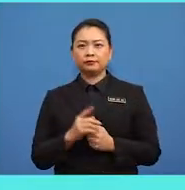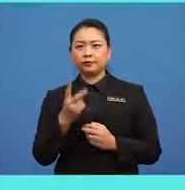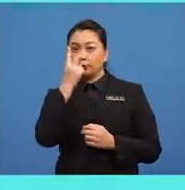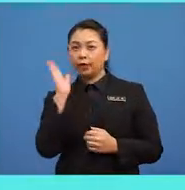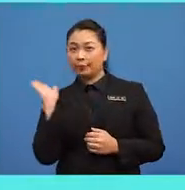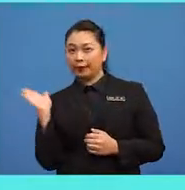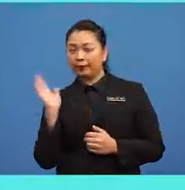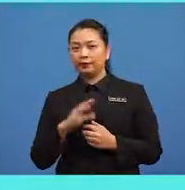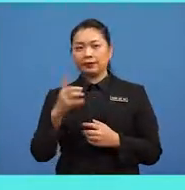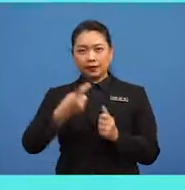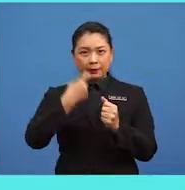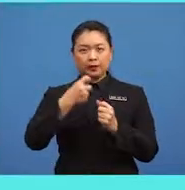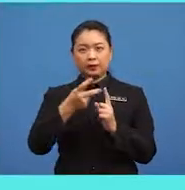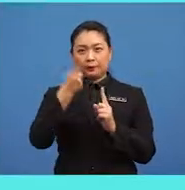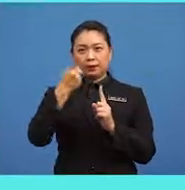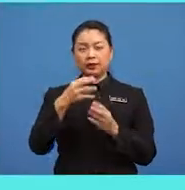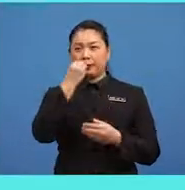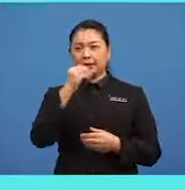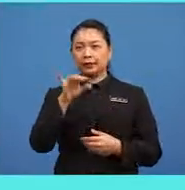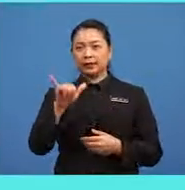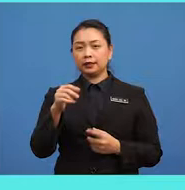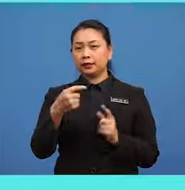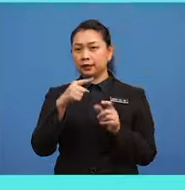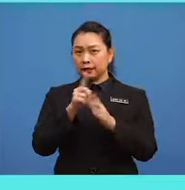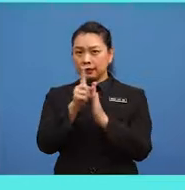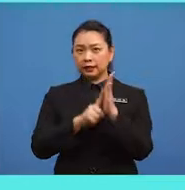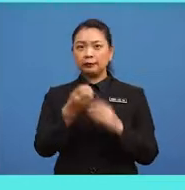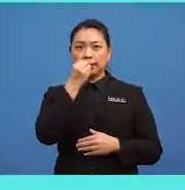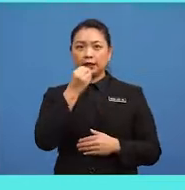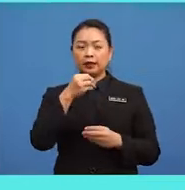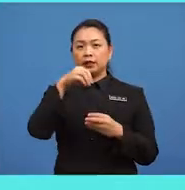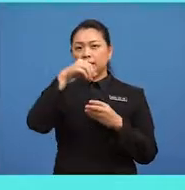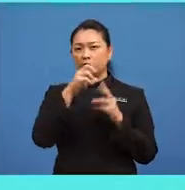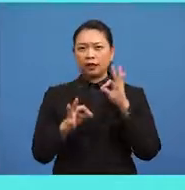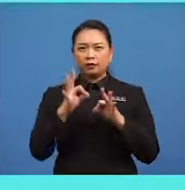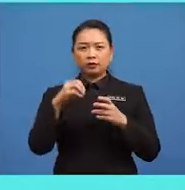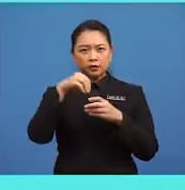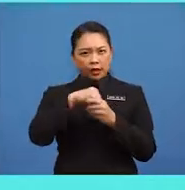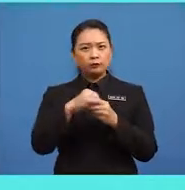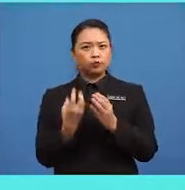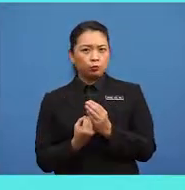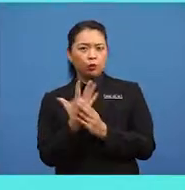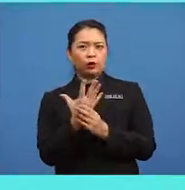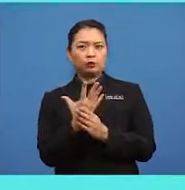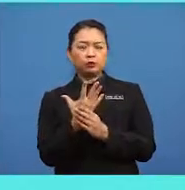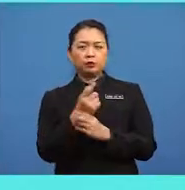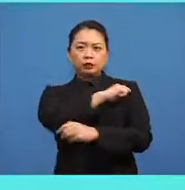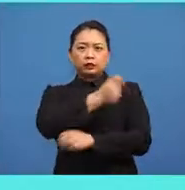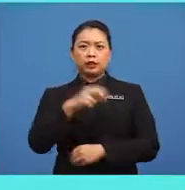daripada makanan yang dimakan. Manakala dalam tumbuhan hijau pula, tenaga